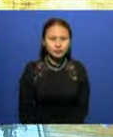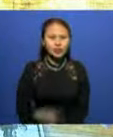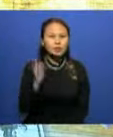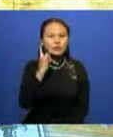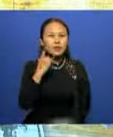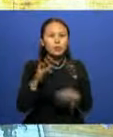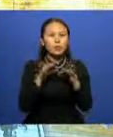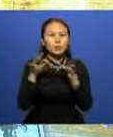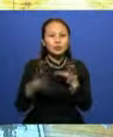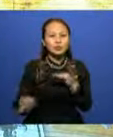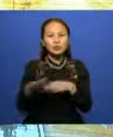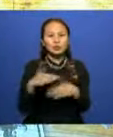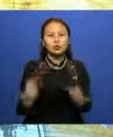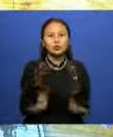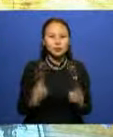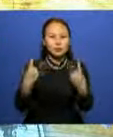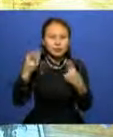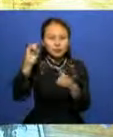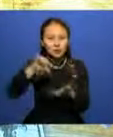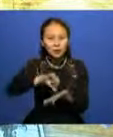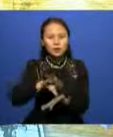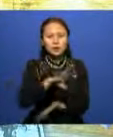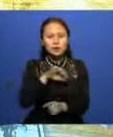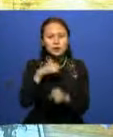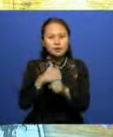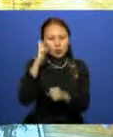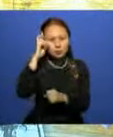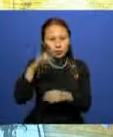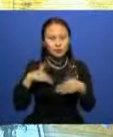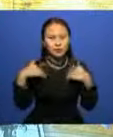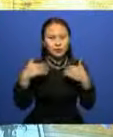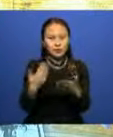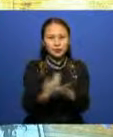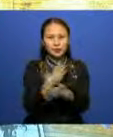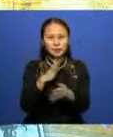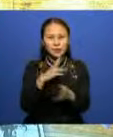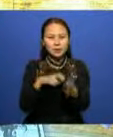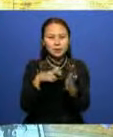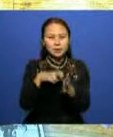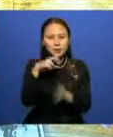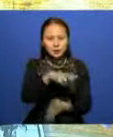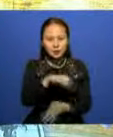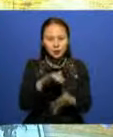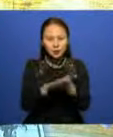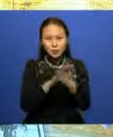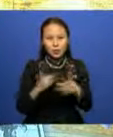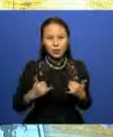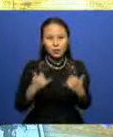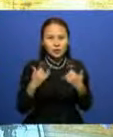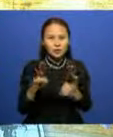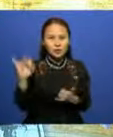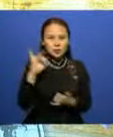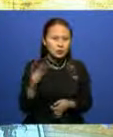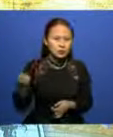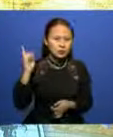Павлодар облысында тұрып жатқан Ұлы Отан соғысының ардагерлері елбасының атына жаңа жылды құттықтау хаттарды алды. Бейбіт күннің қадырын адамзат тарихындағы